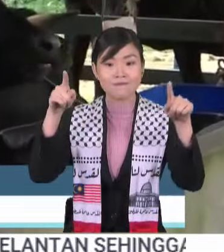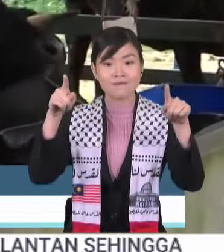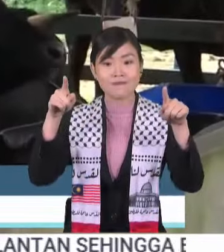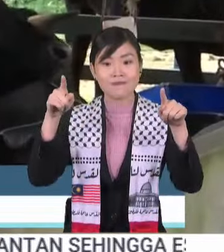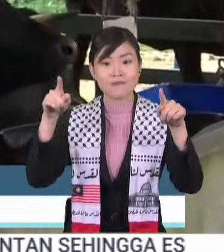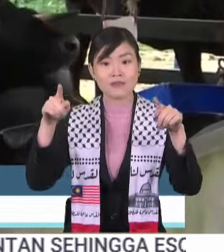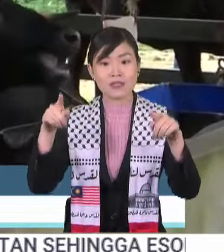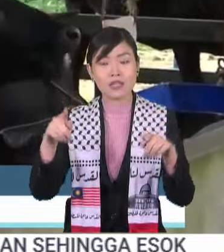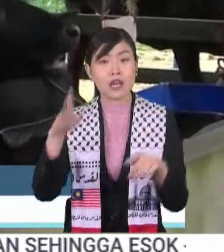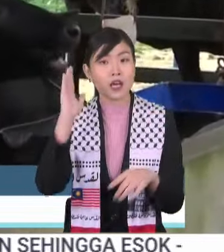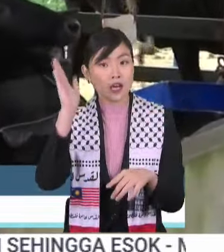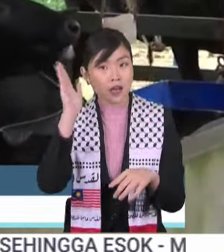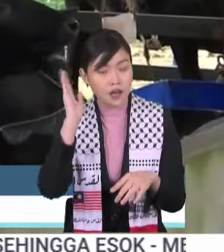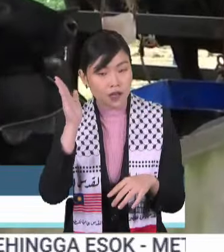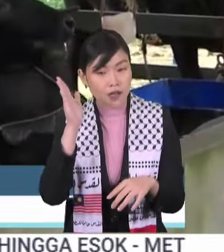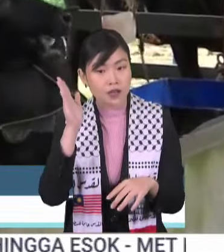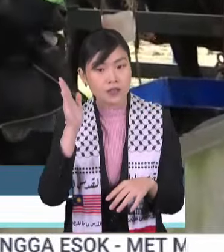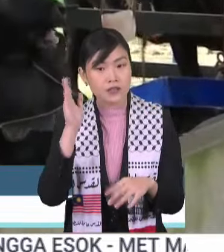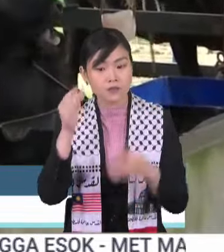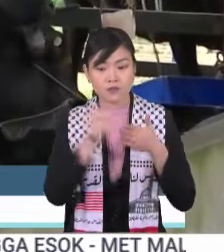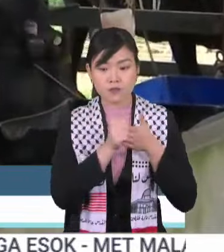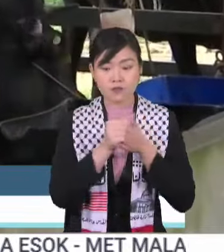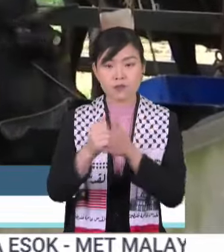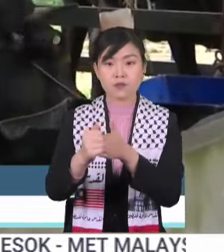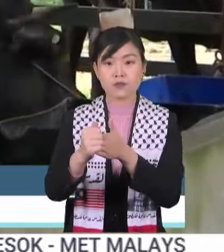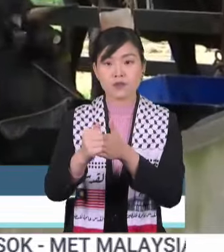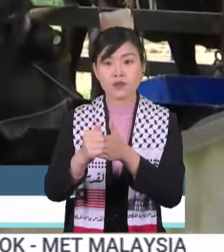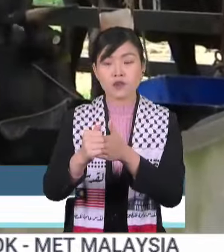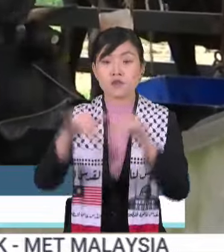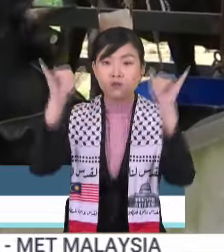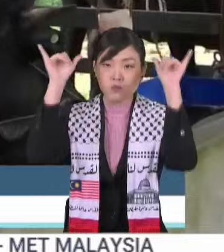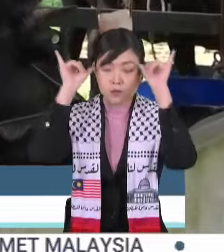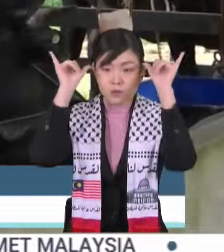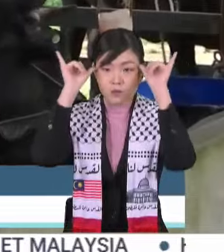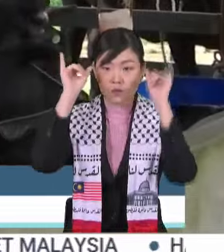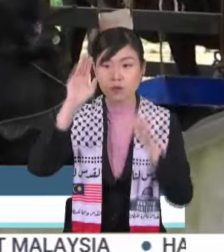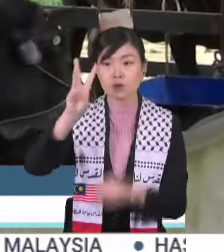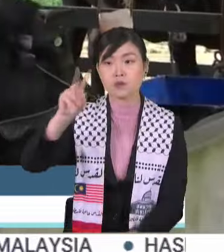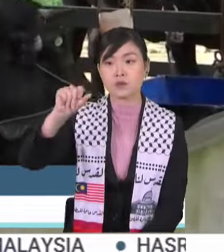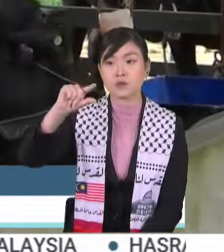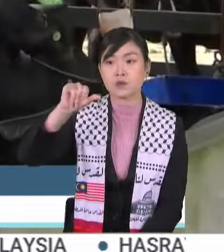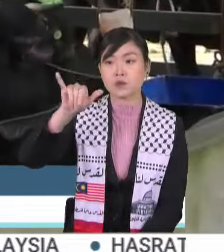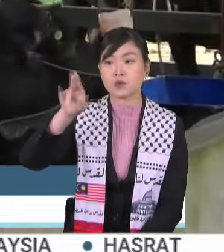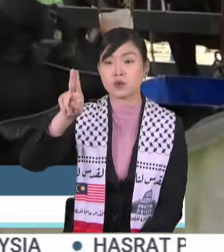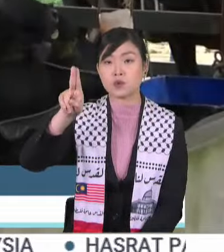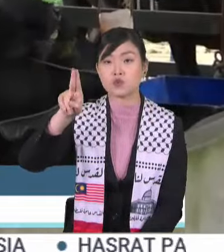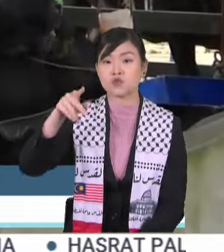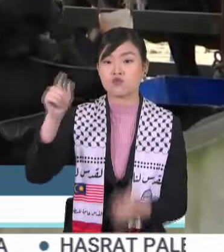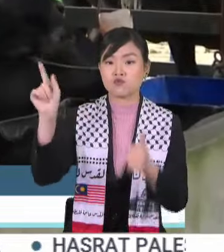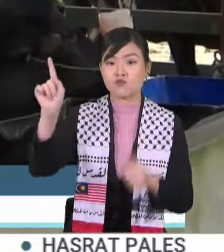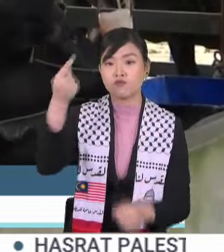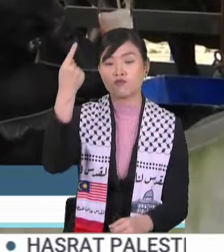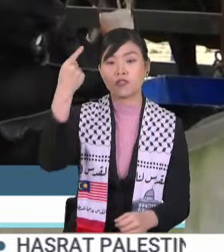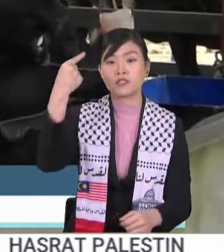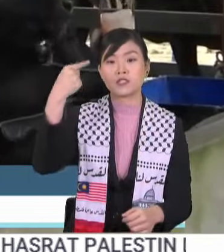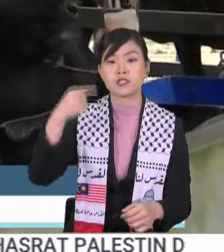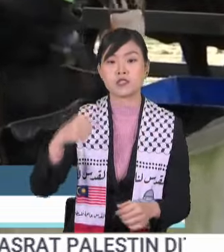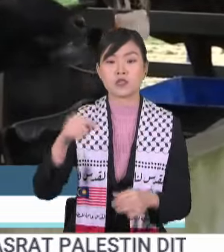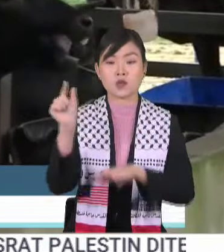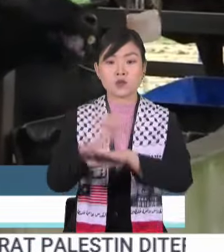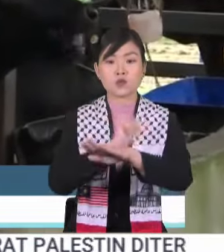Jelawat ini bakal menjadi Perintis kepada penternakan lembu Baka Waku pertama yang menggunakan kaedah embrio